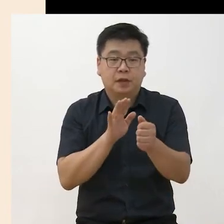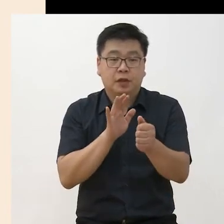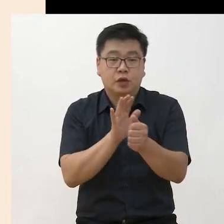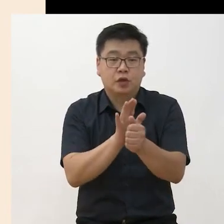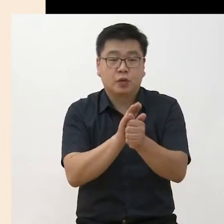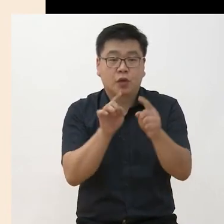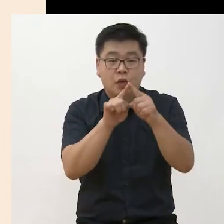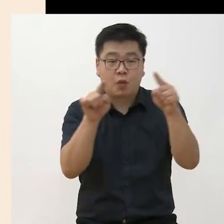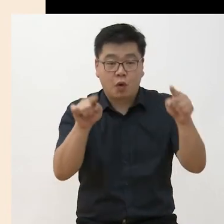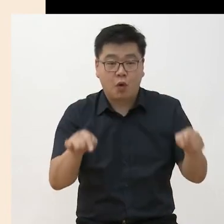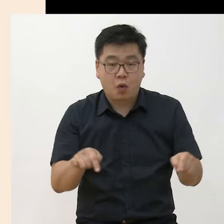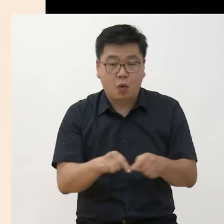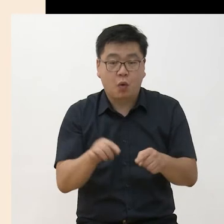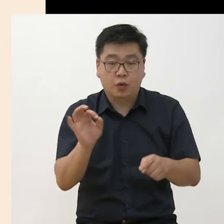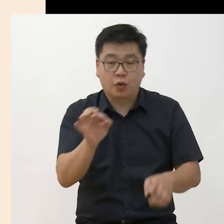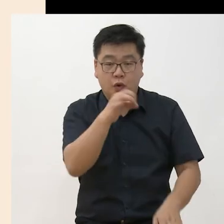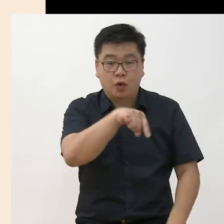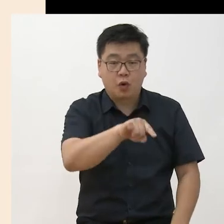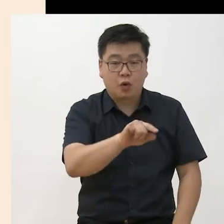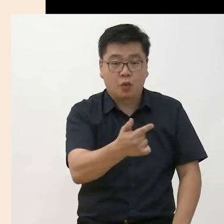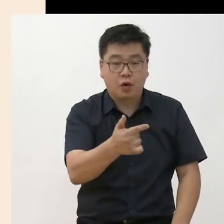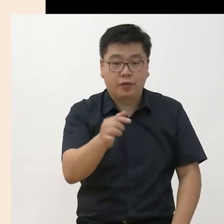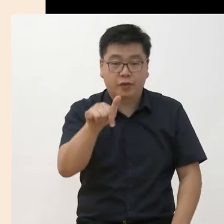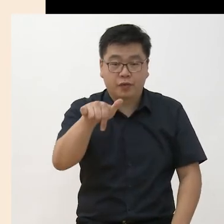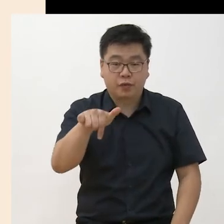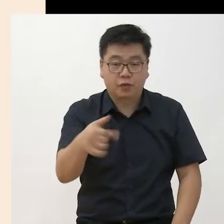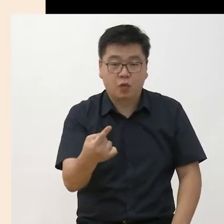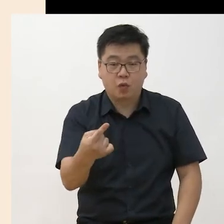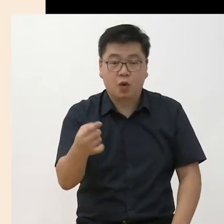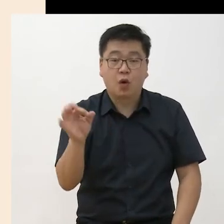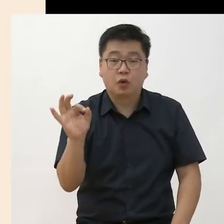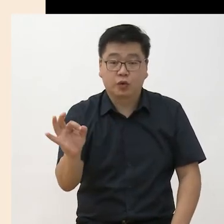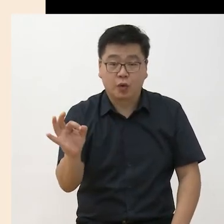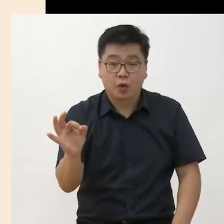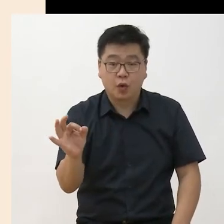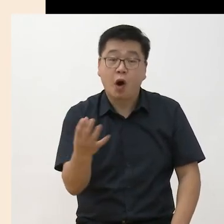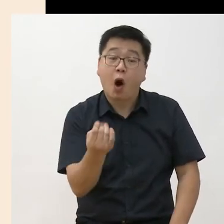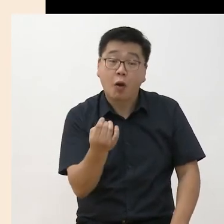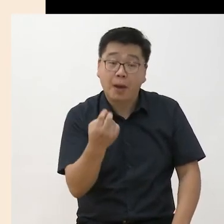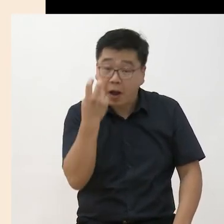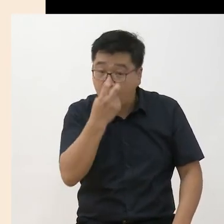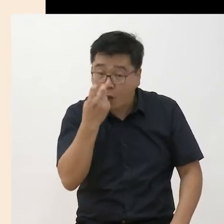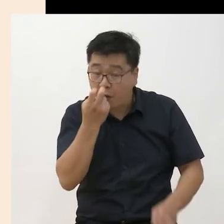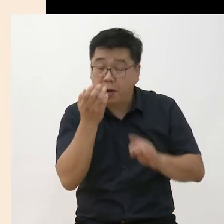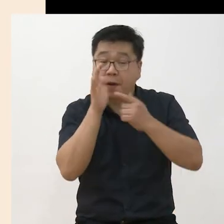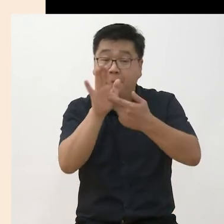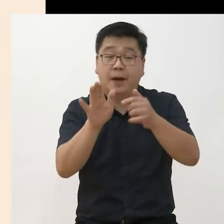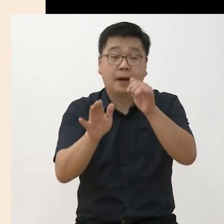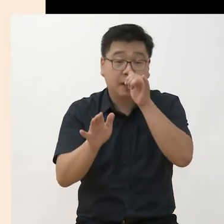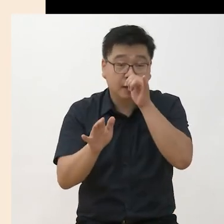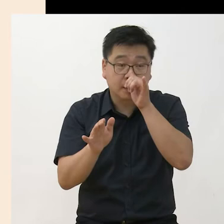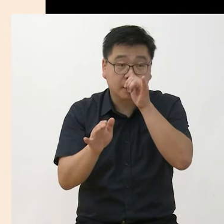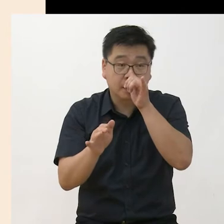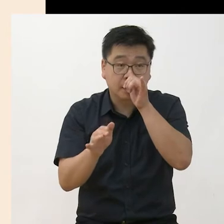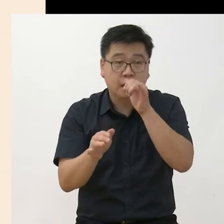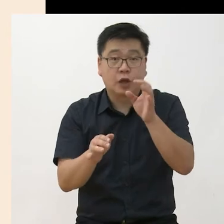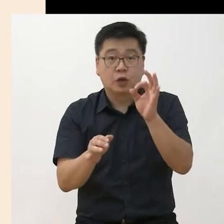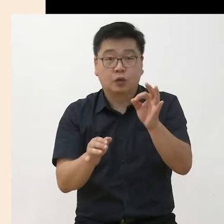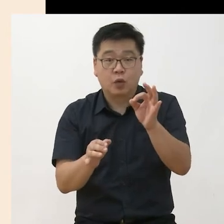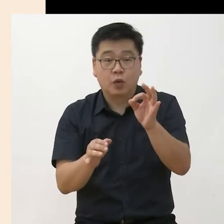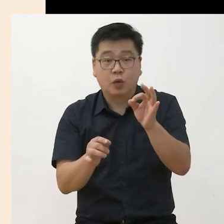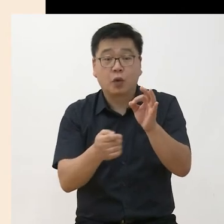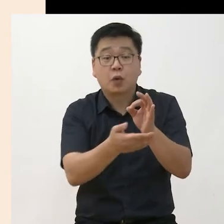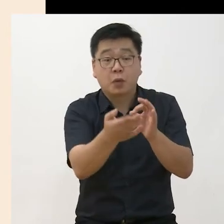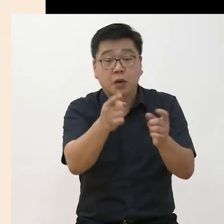원고료 그 지급 단가 기준을 저희가 매년 그 조사해서 이제 발표하고 있는데요. 이 단가 기준을 고시해